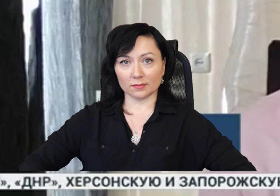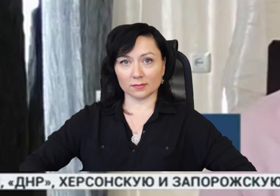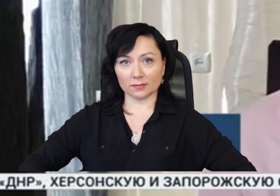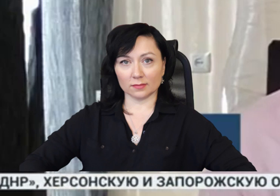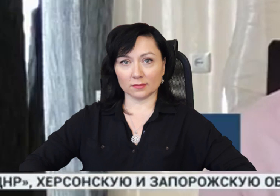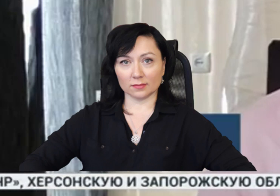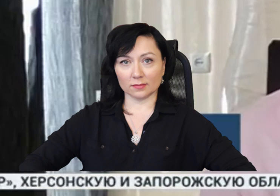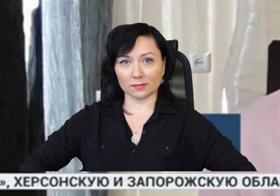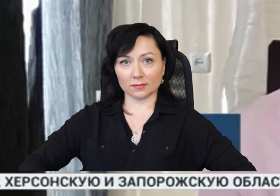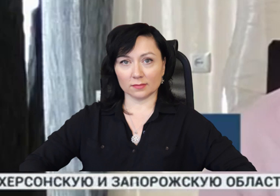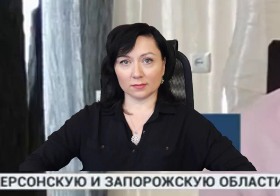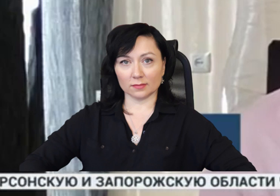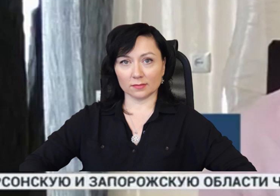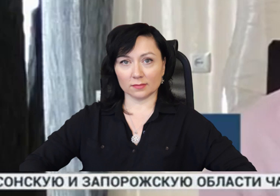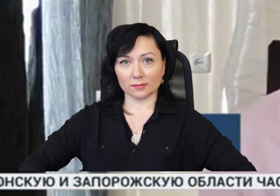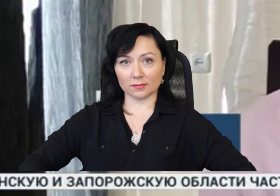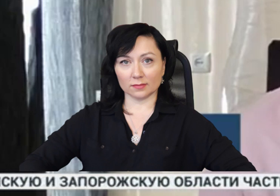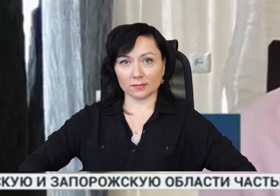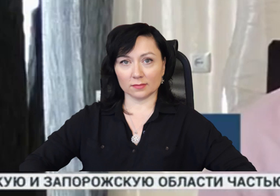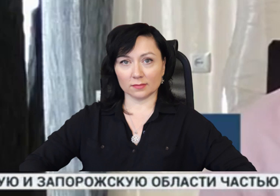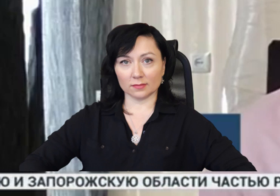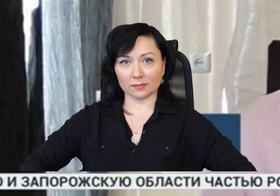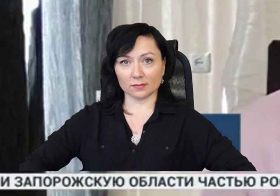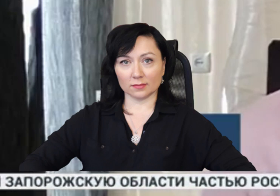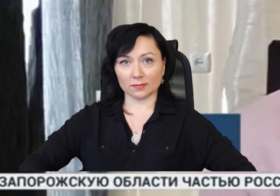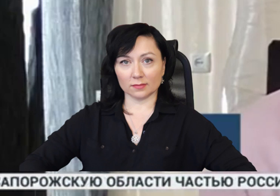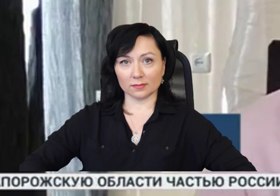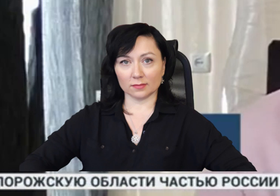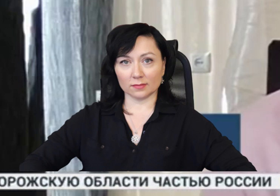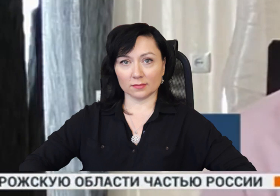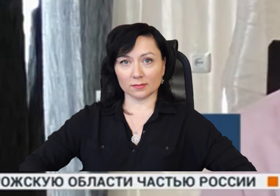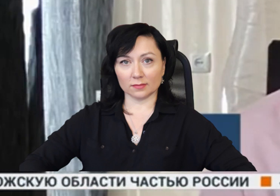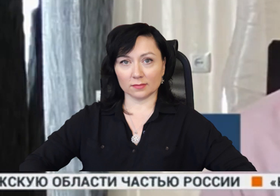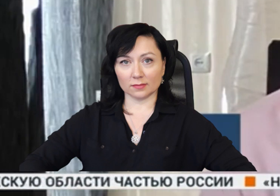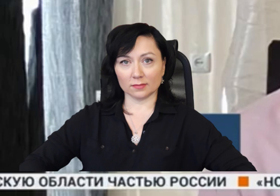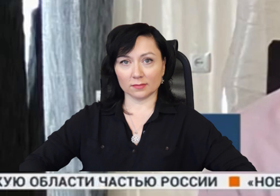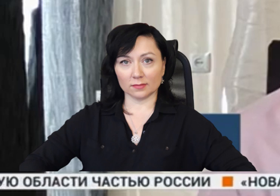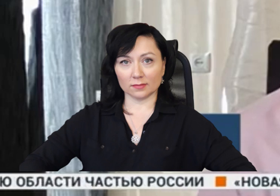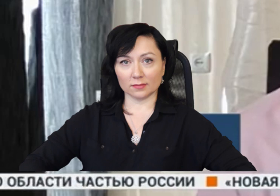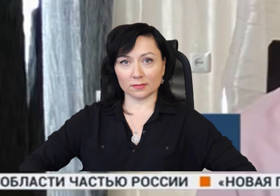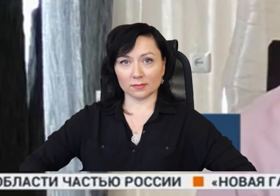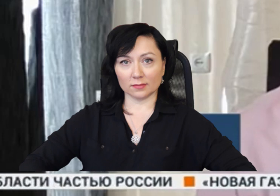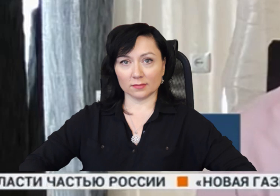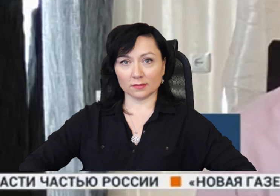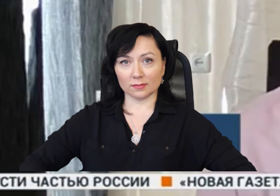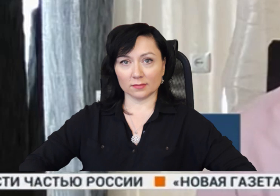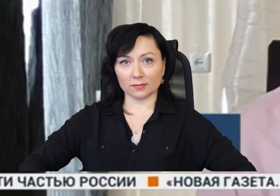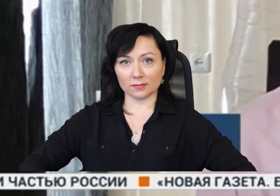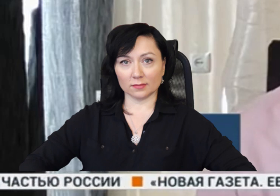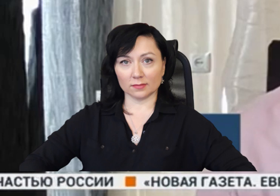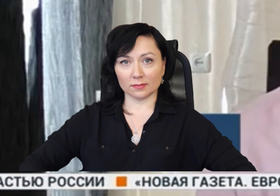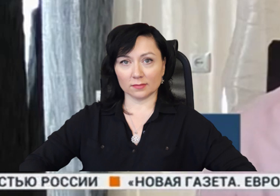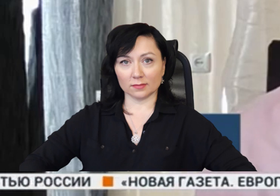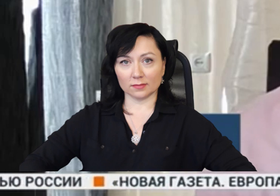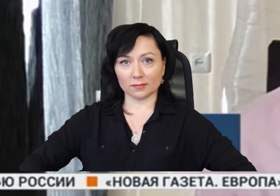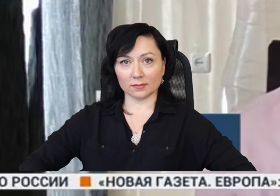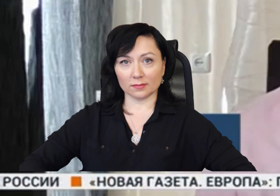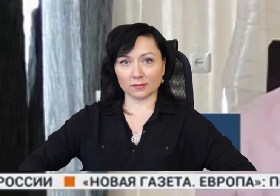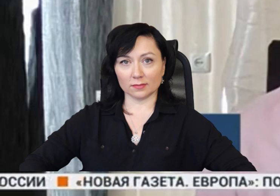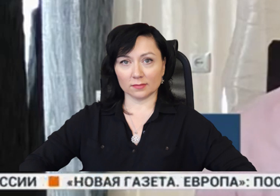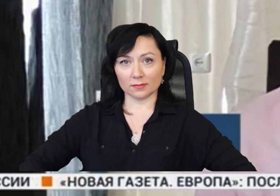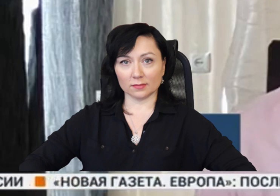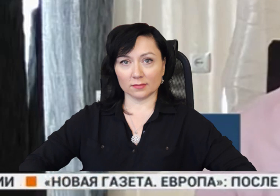туристам которые хотят аннулировать туры поясняют что отказы от туров будут осуществляться на общих основаниях